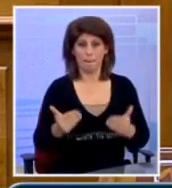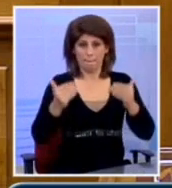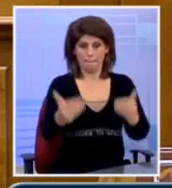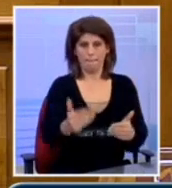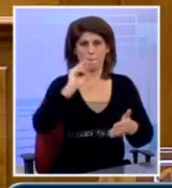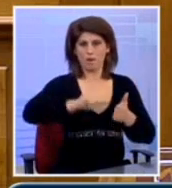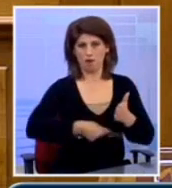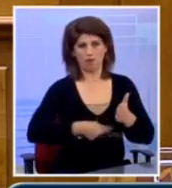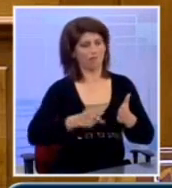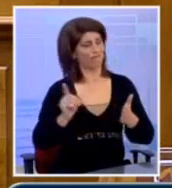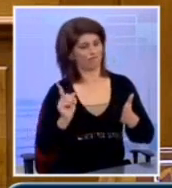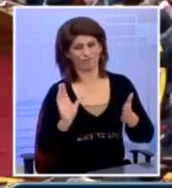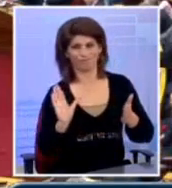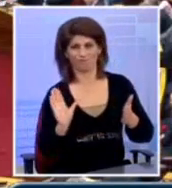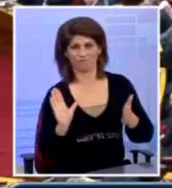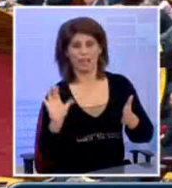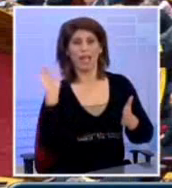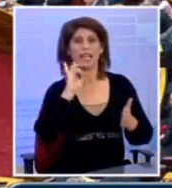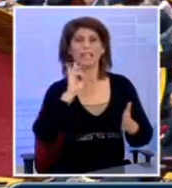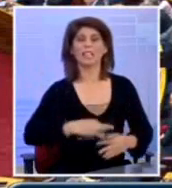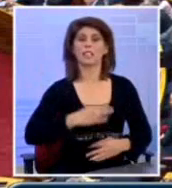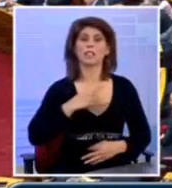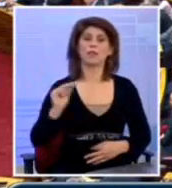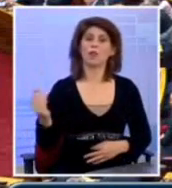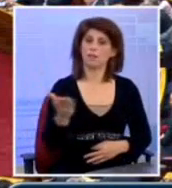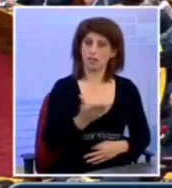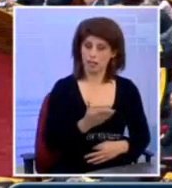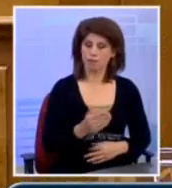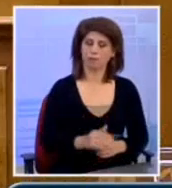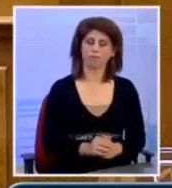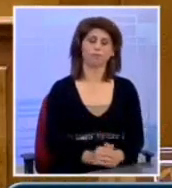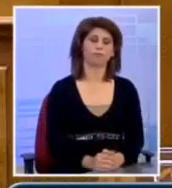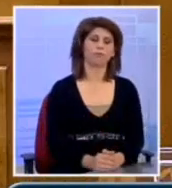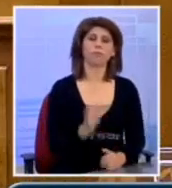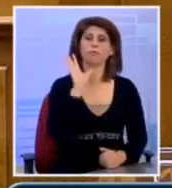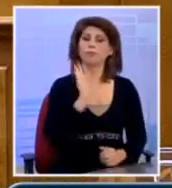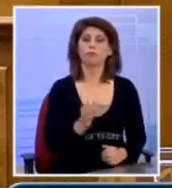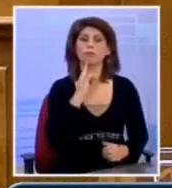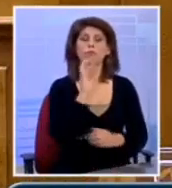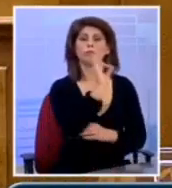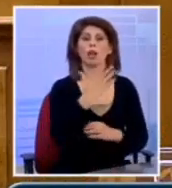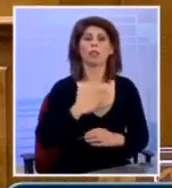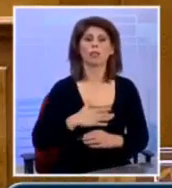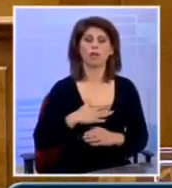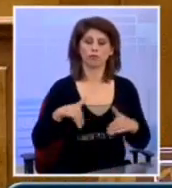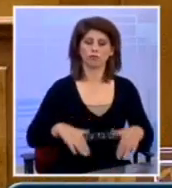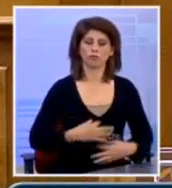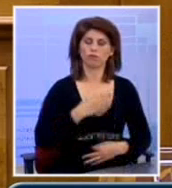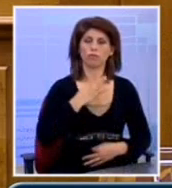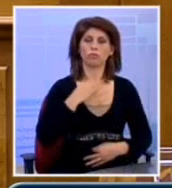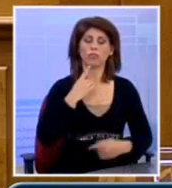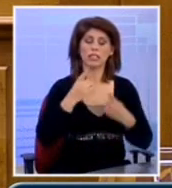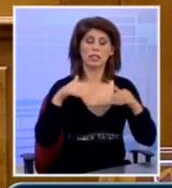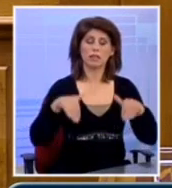Κυρίες και κύριοι βουλευτές, είναι αλήθεια ότι επιδιώκουμε έναν έντιμο συμβιβασμό με τους εταίρους